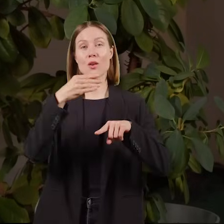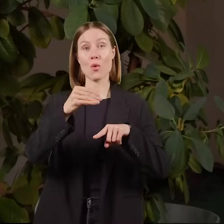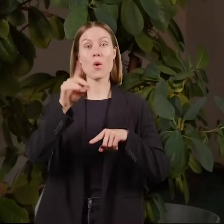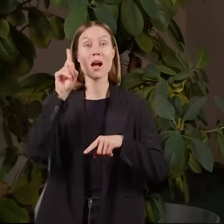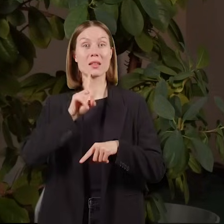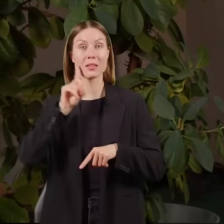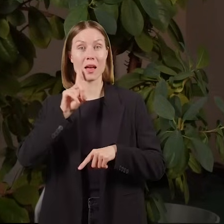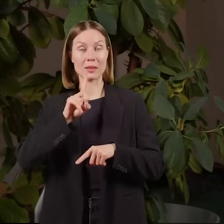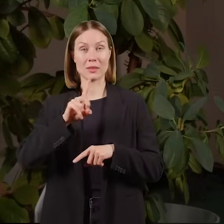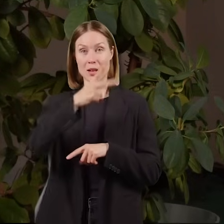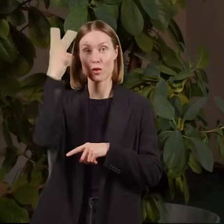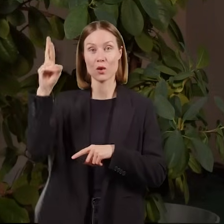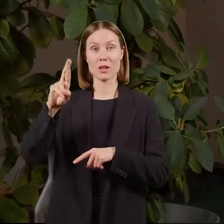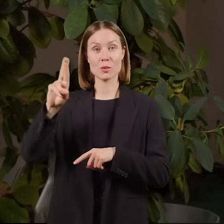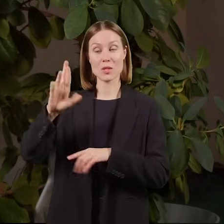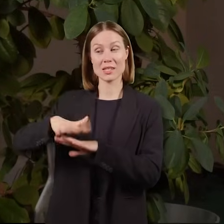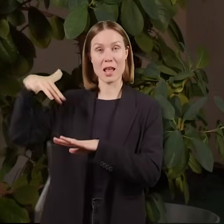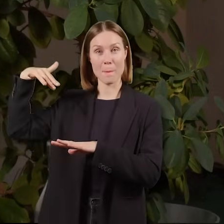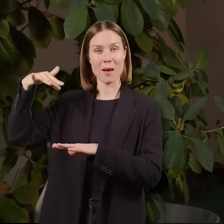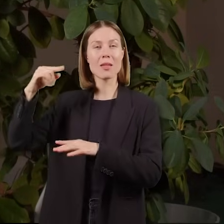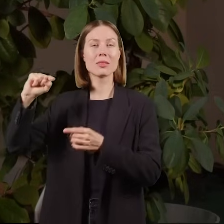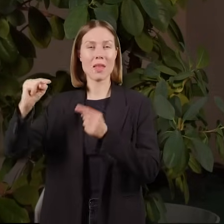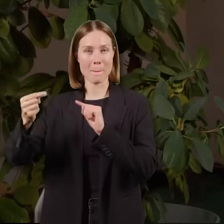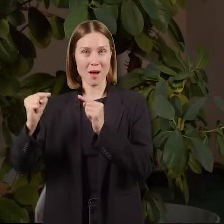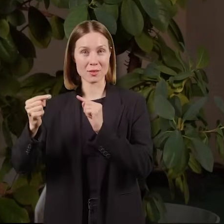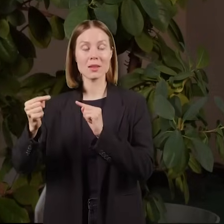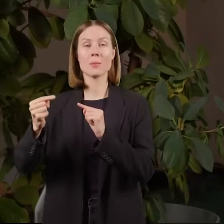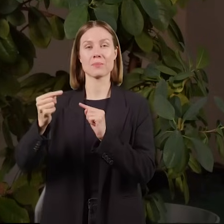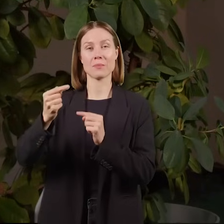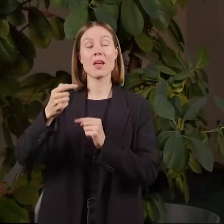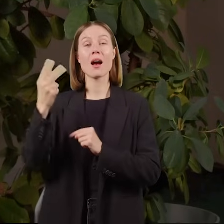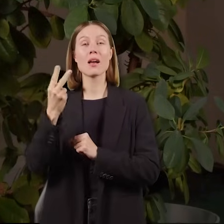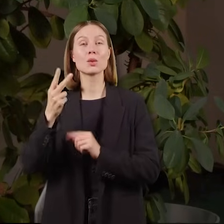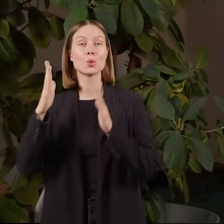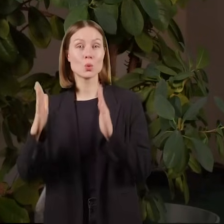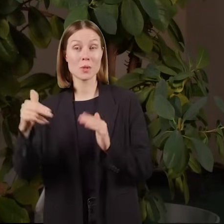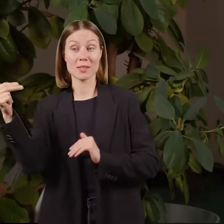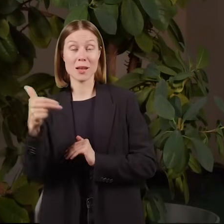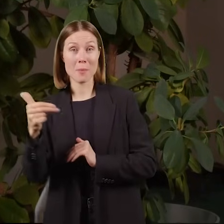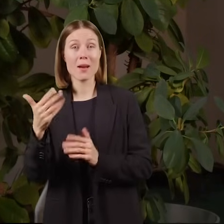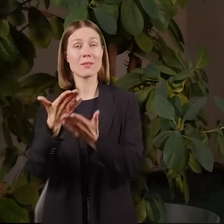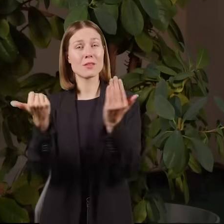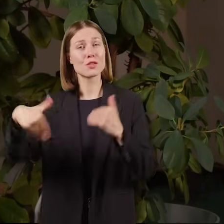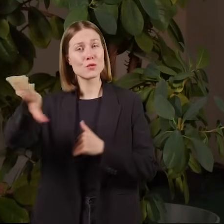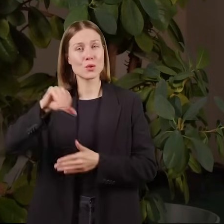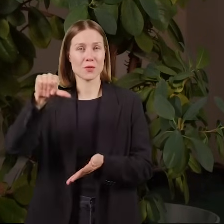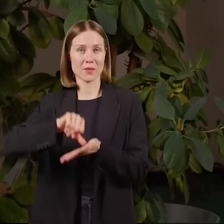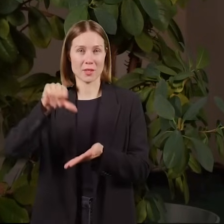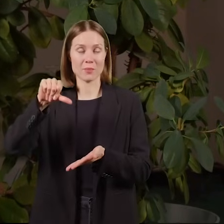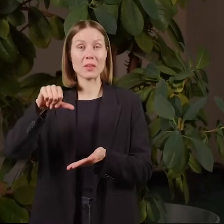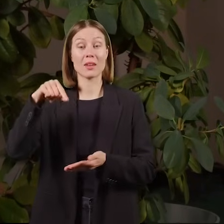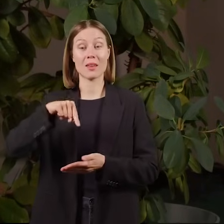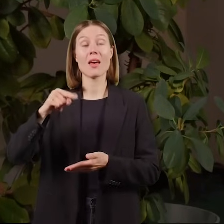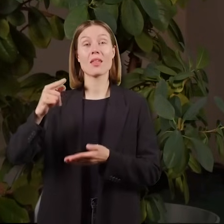į Lietuvos Respublikos Seimą debatai. Antrasis turas jau sekmadienį, kviečiam visus dalyvauti. Ir